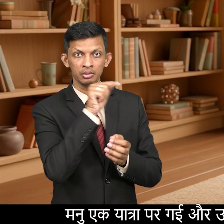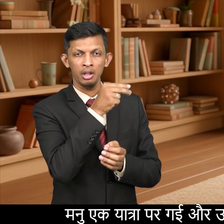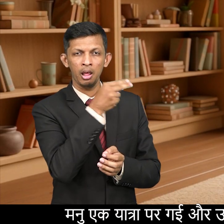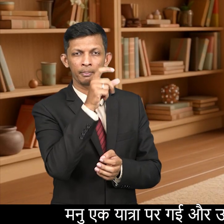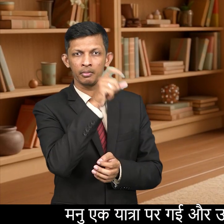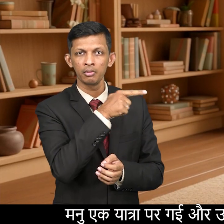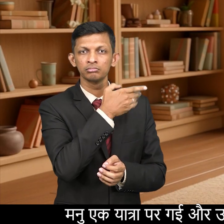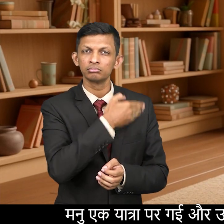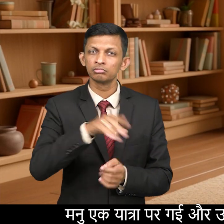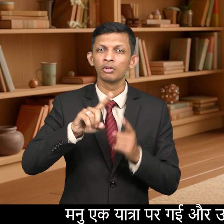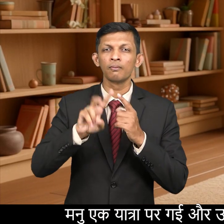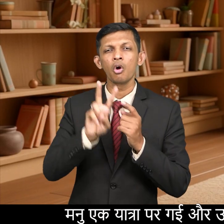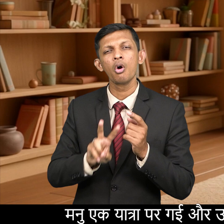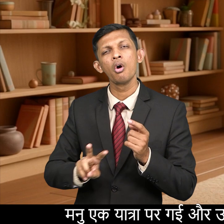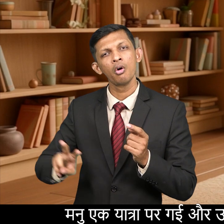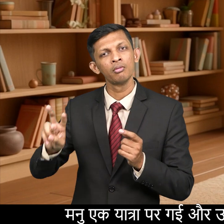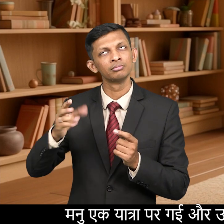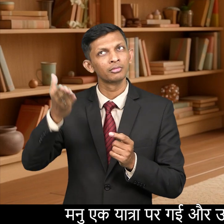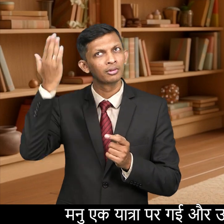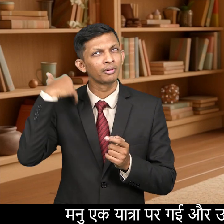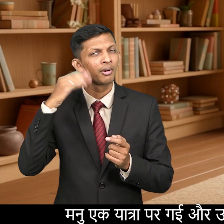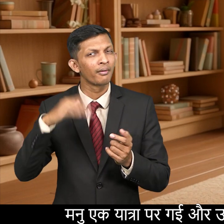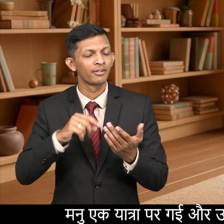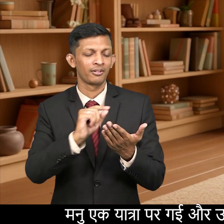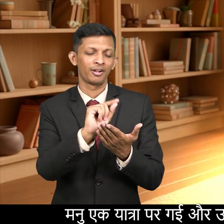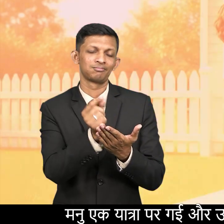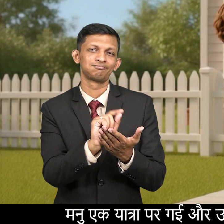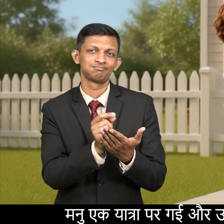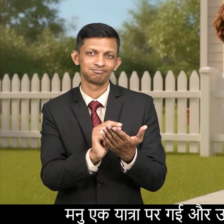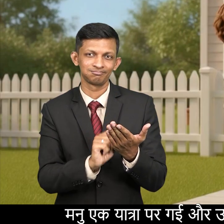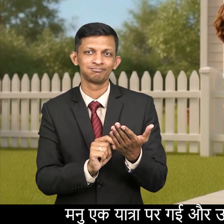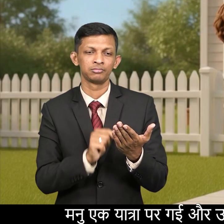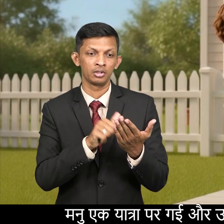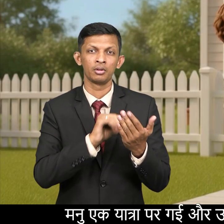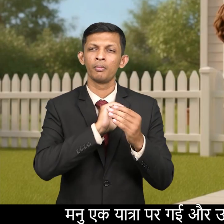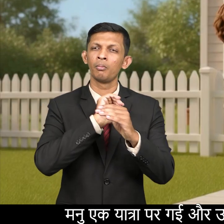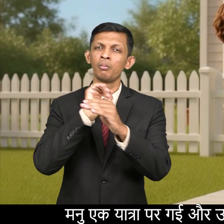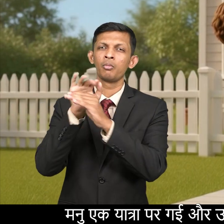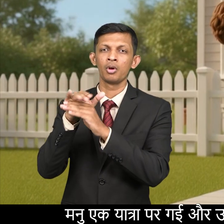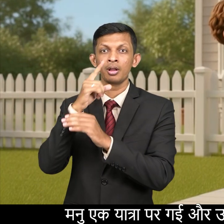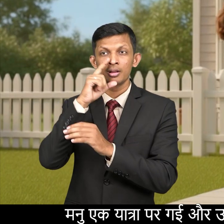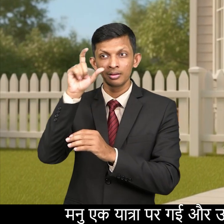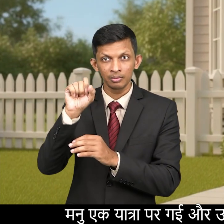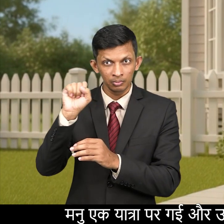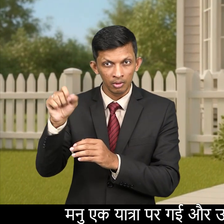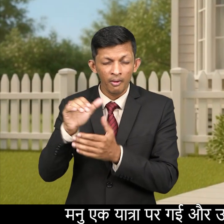मनु एक यात्रा पर गई और उसने अपने सबसे अच्छे मित्र अजीत को एक पत्र लिखा।